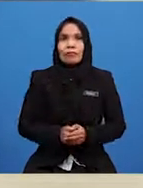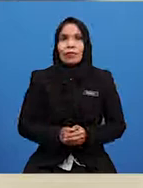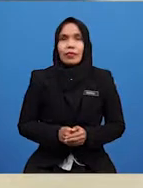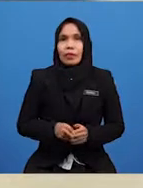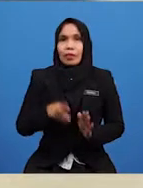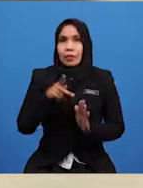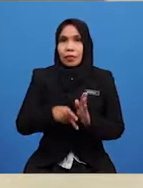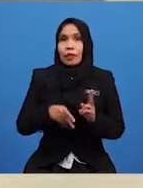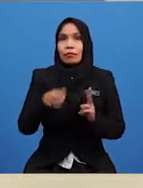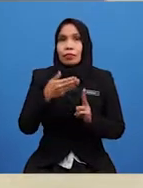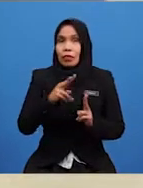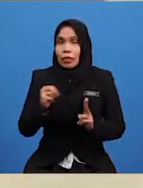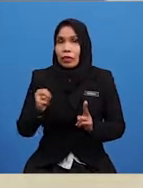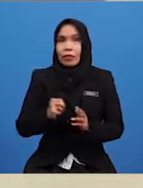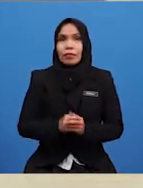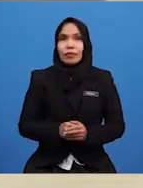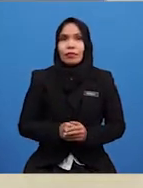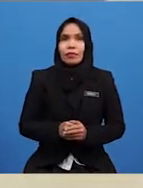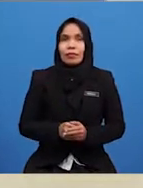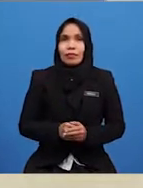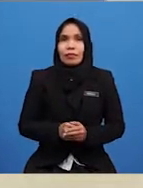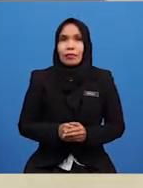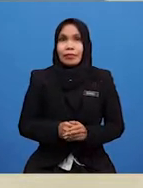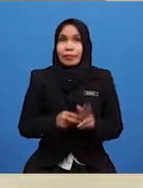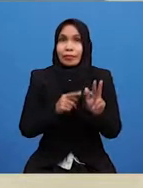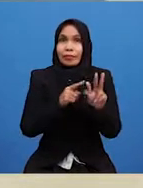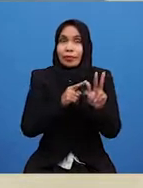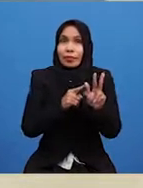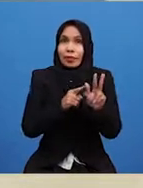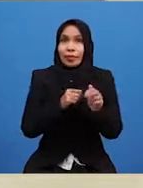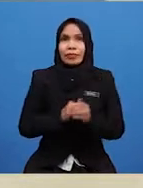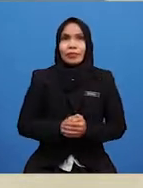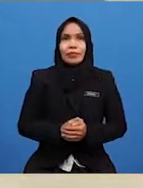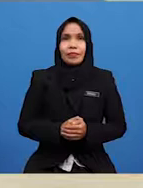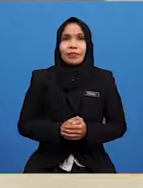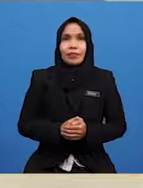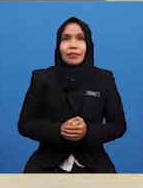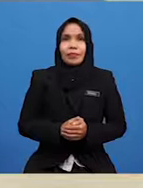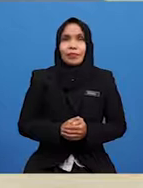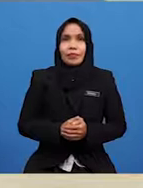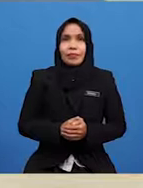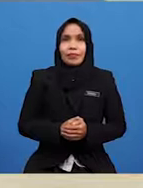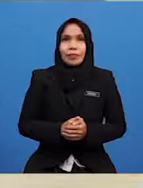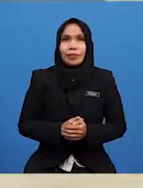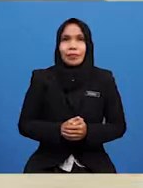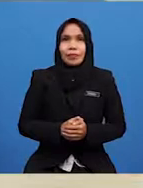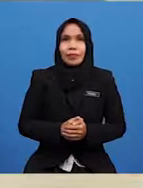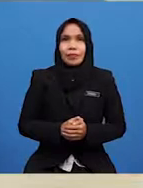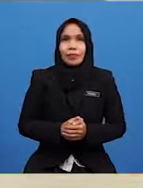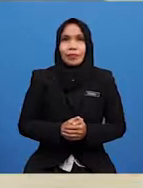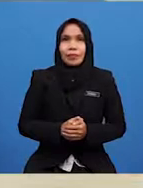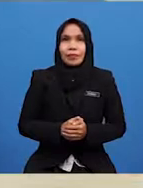Siak. Peranan ulama dan mubaligh juga memainkan peranan yang penting dalam penyebaran Islam.